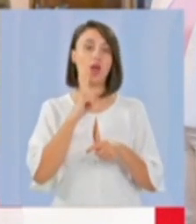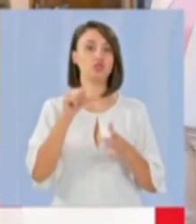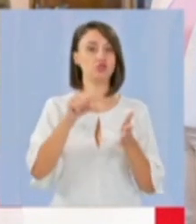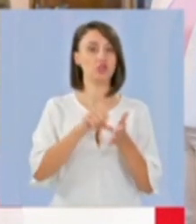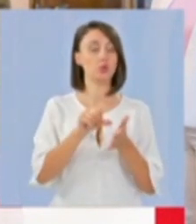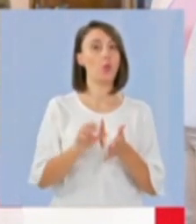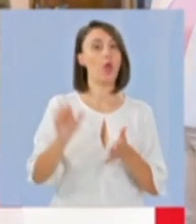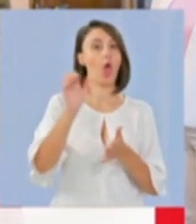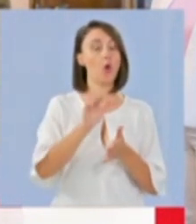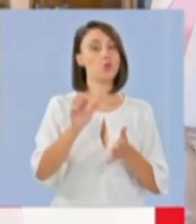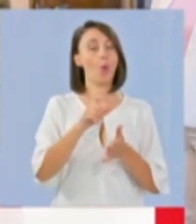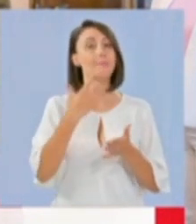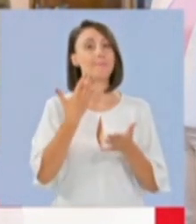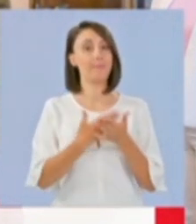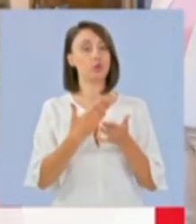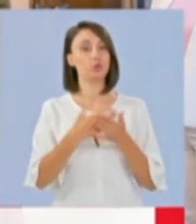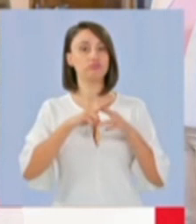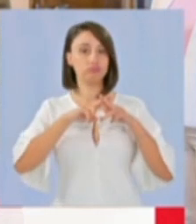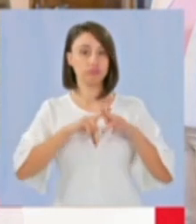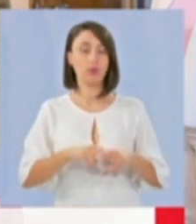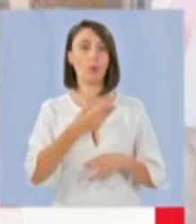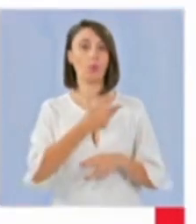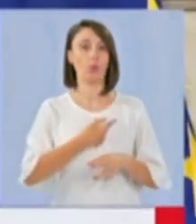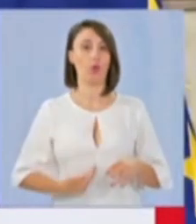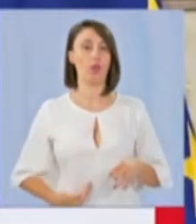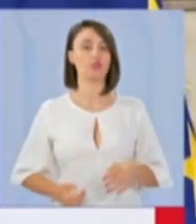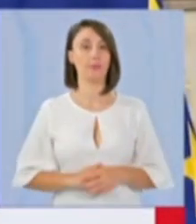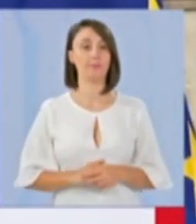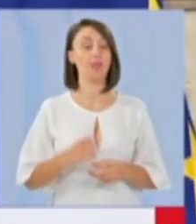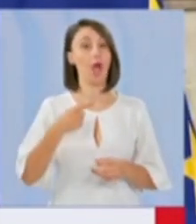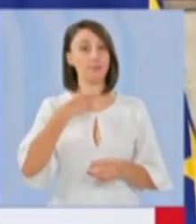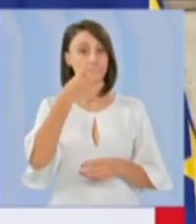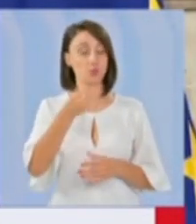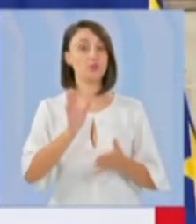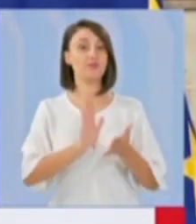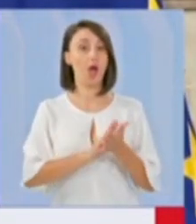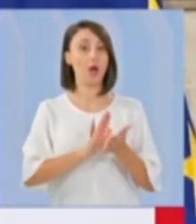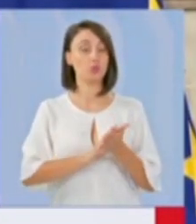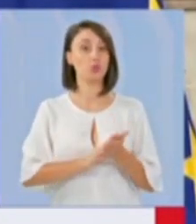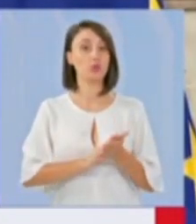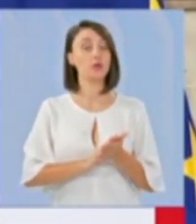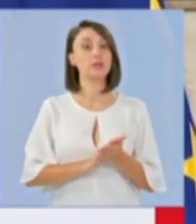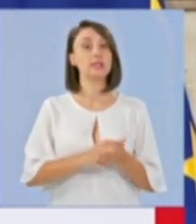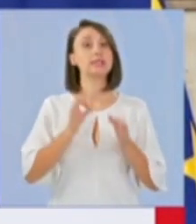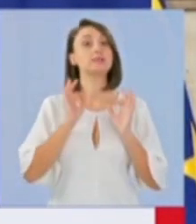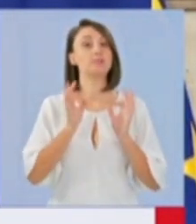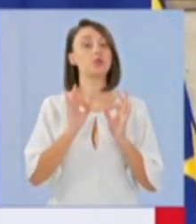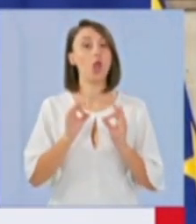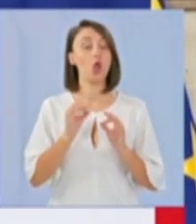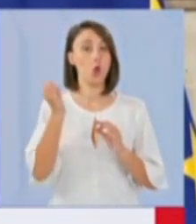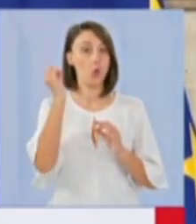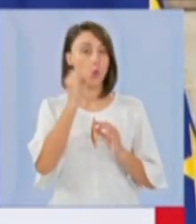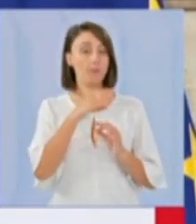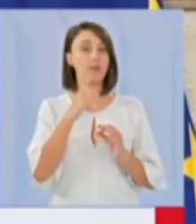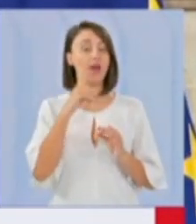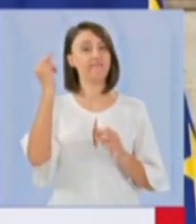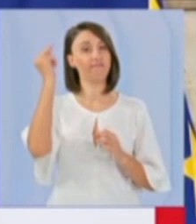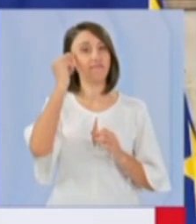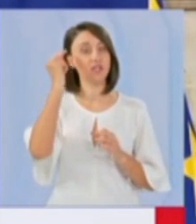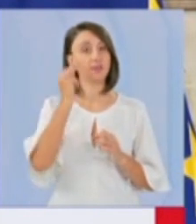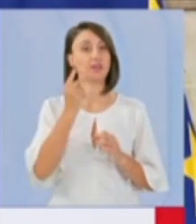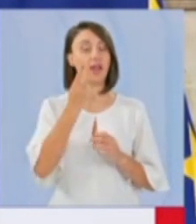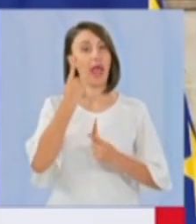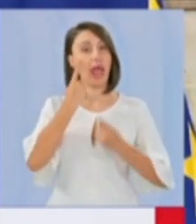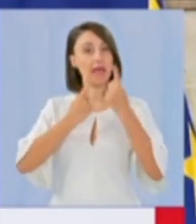Centrul Euroatlantic pentru Reziliență de la București. Am subliniat faptul că, mai ales în lumina învățămintelor rezultate